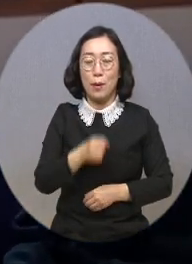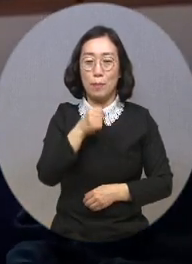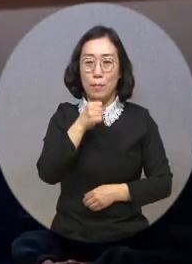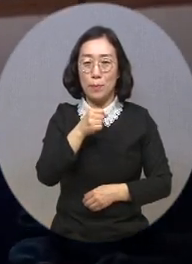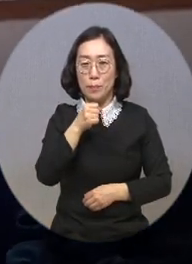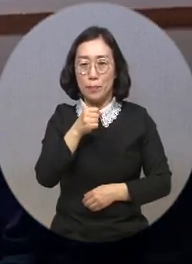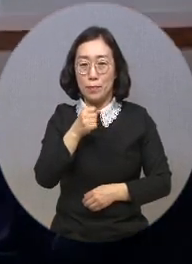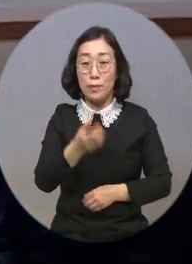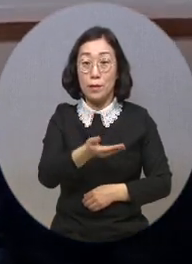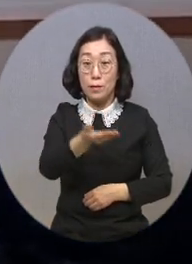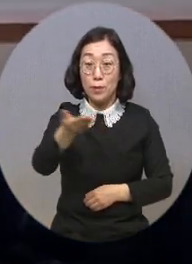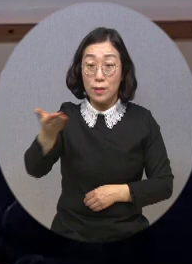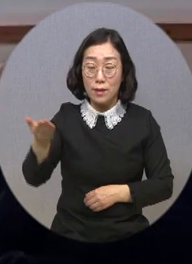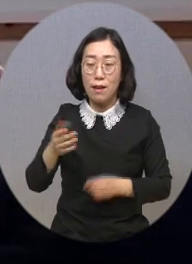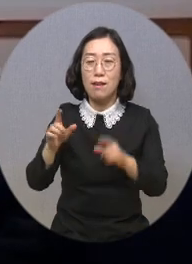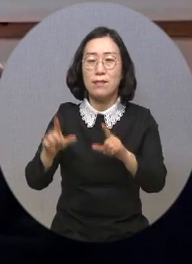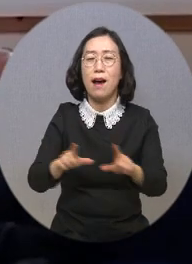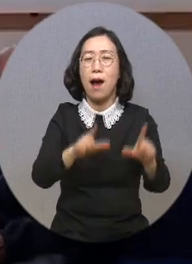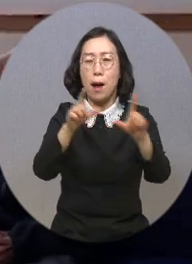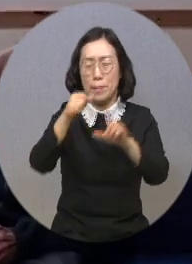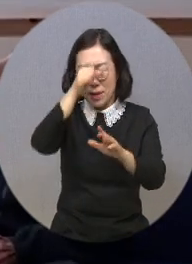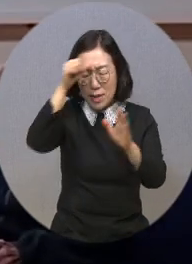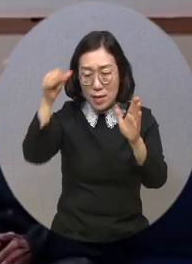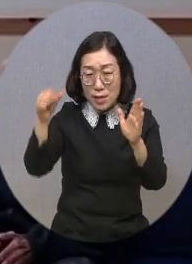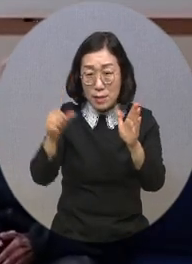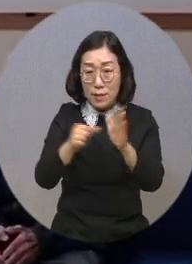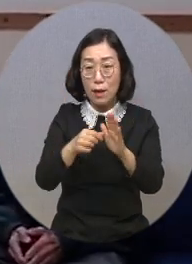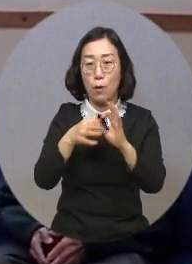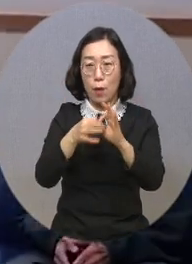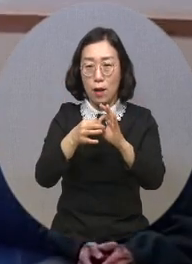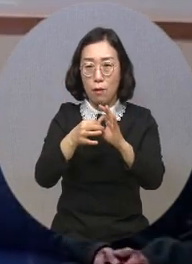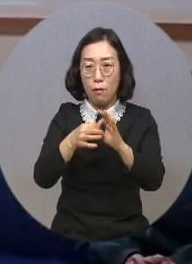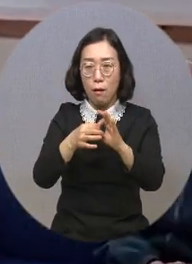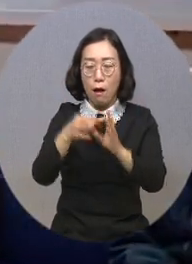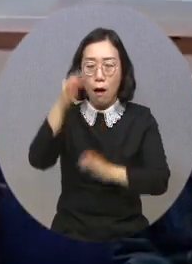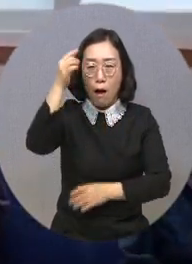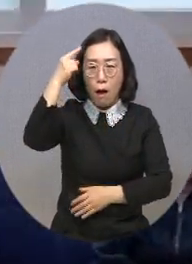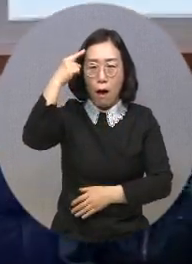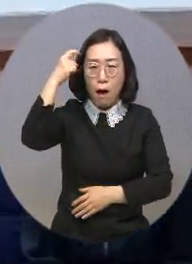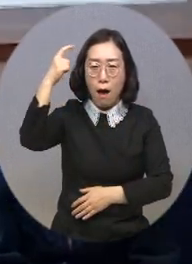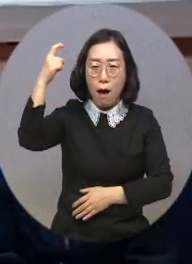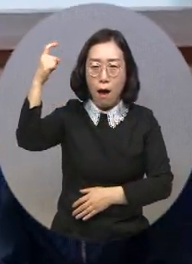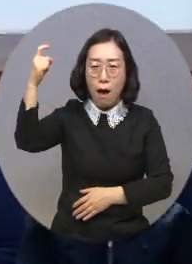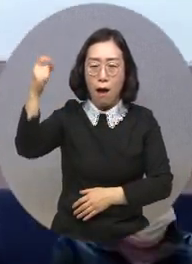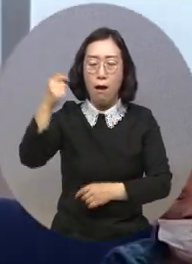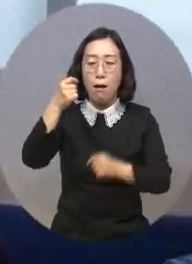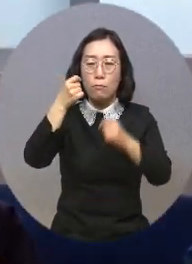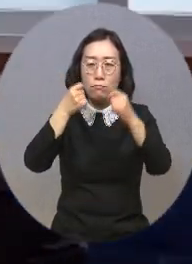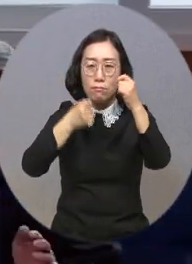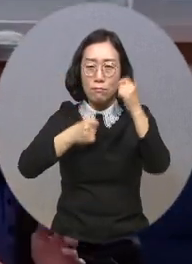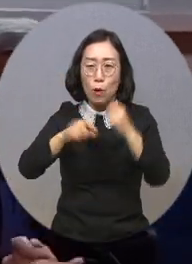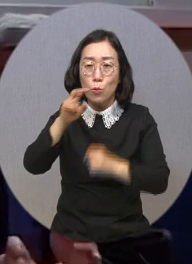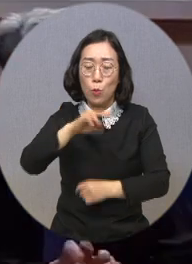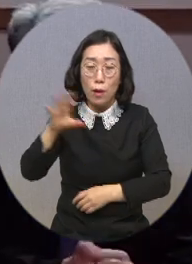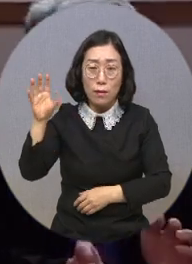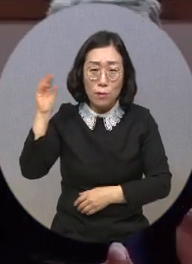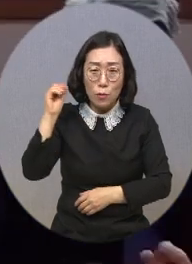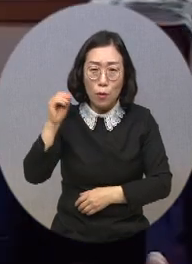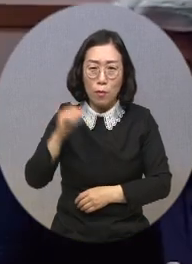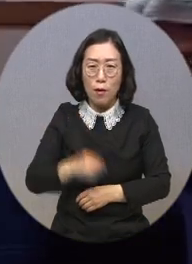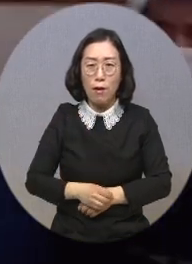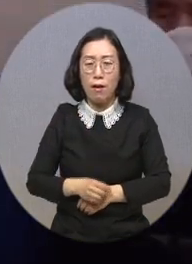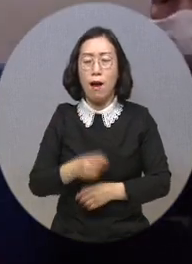근데 그분들의 삶과 연결된 그 노래를 불렀을 때 네. 이분들이 눈물을 흘리세요. 오.